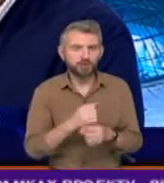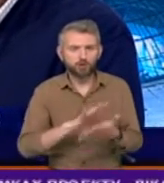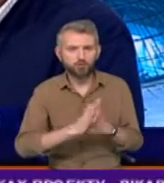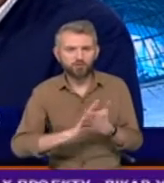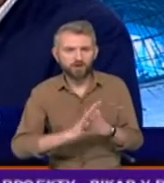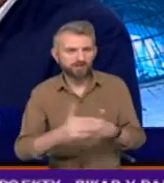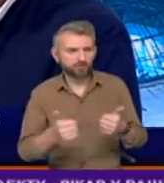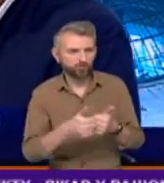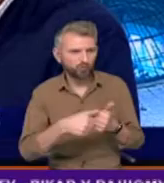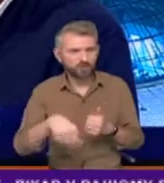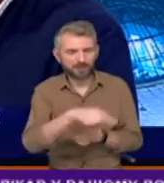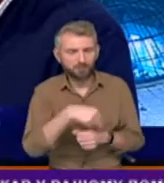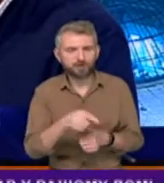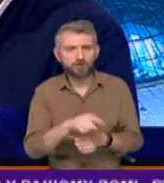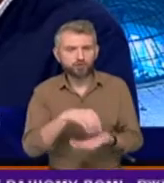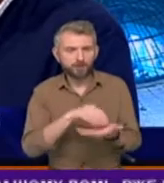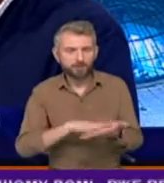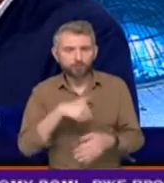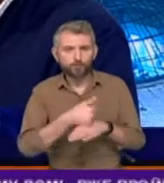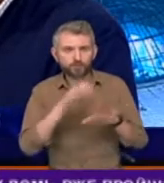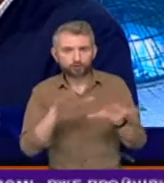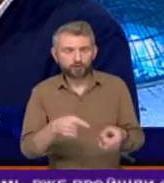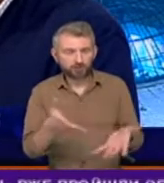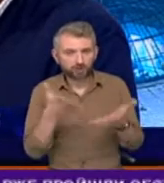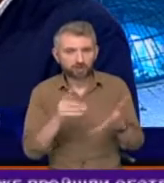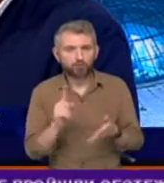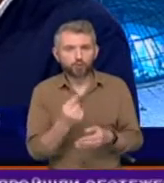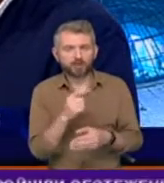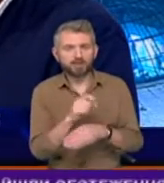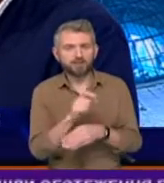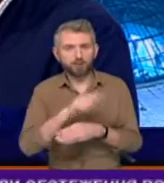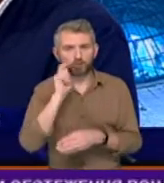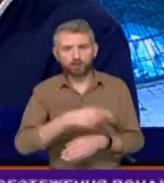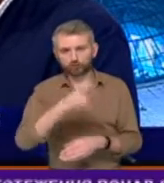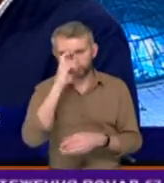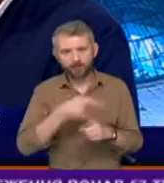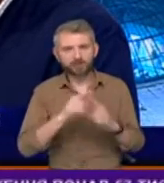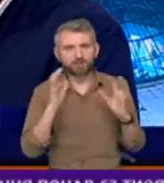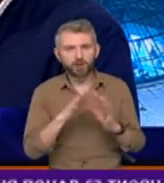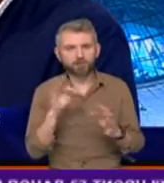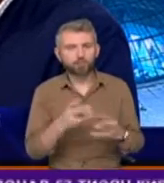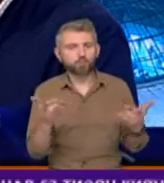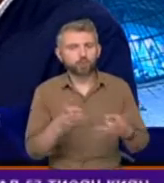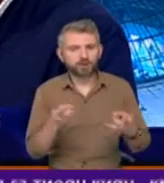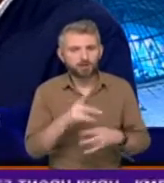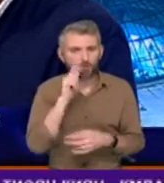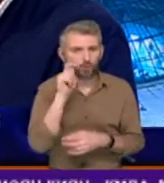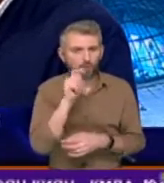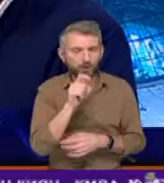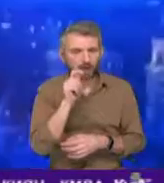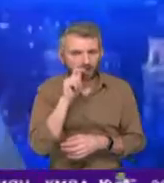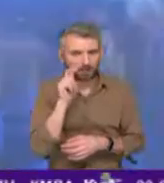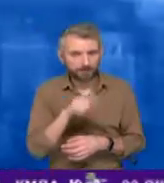своїми сусідами. І те, що в нас записано в Конституції, дуже чітко, що одне з завдань української держави – це дбати про потреби